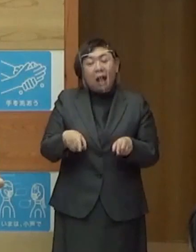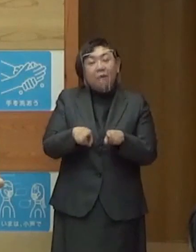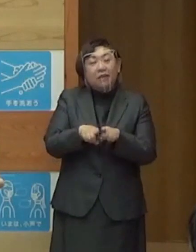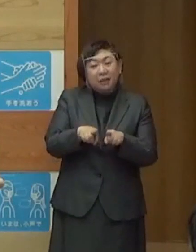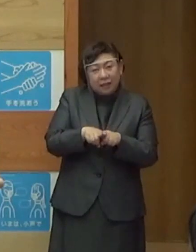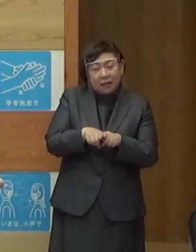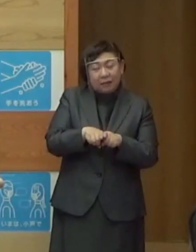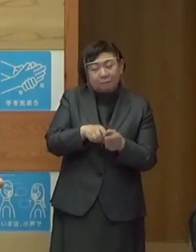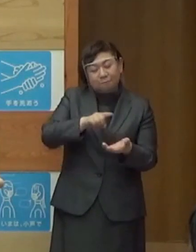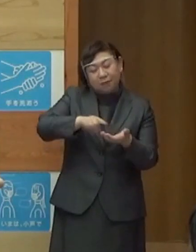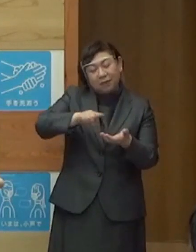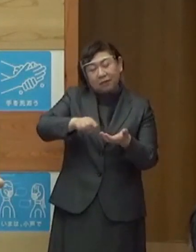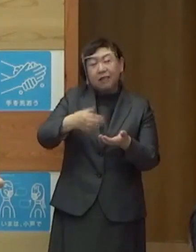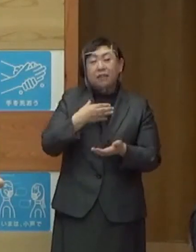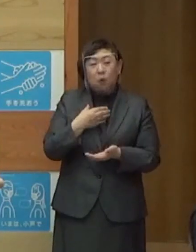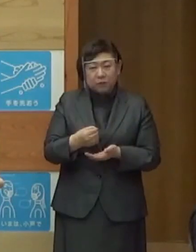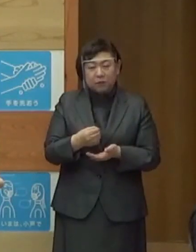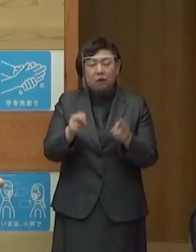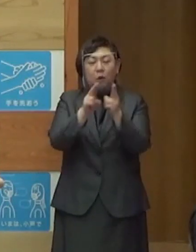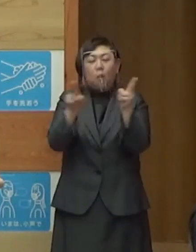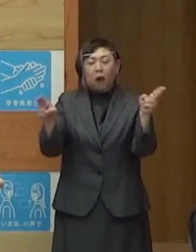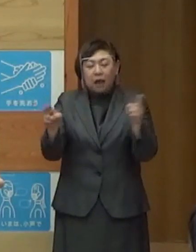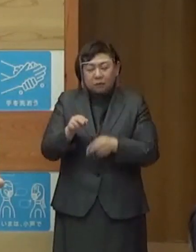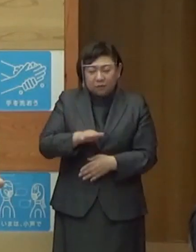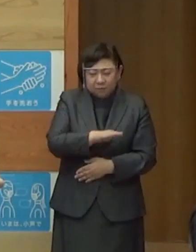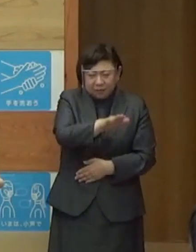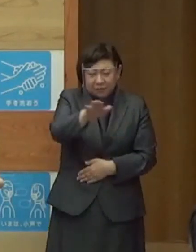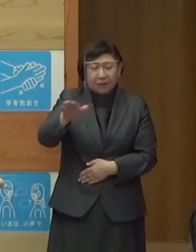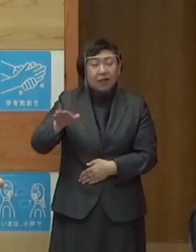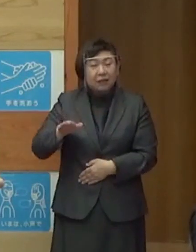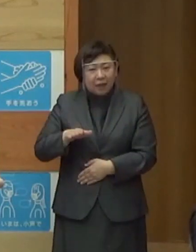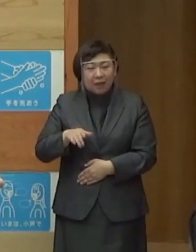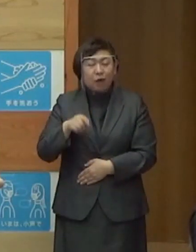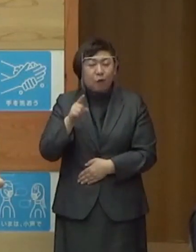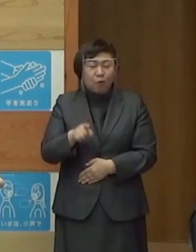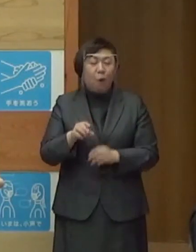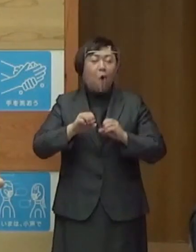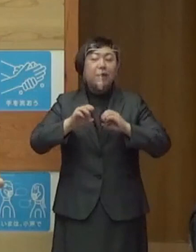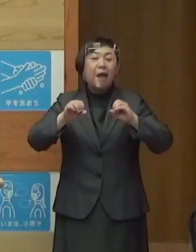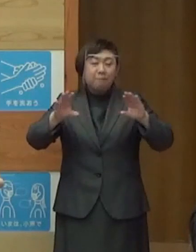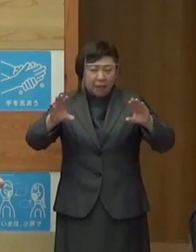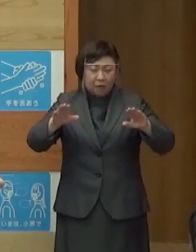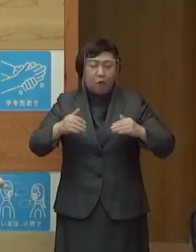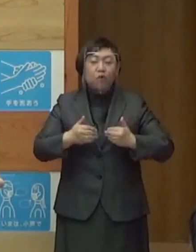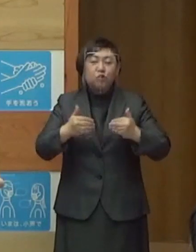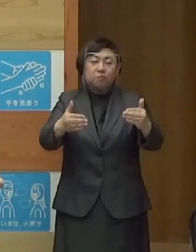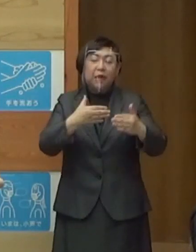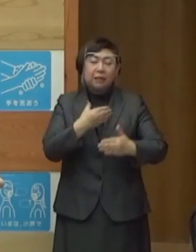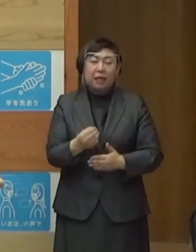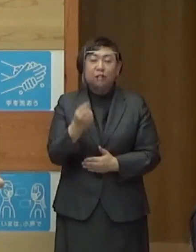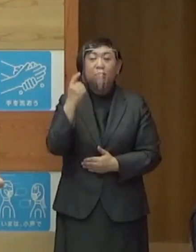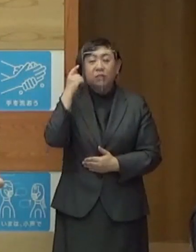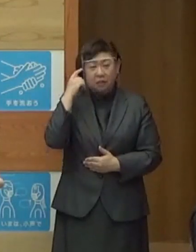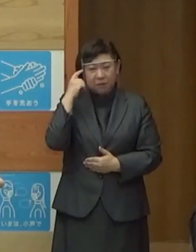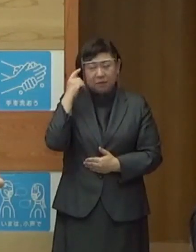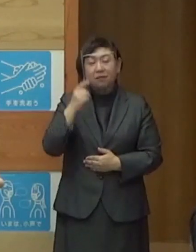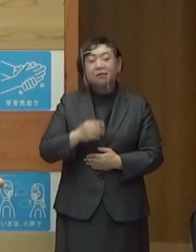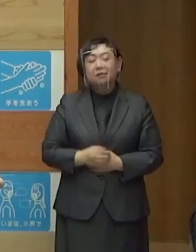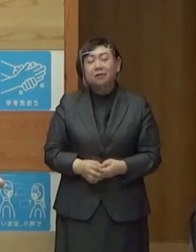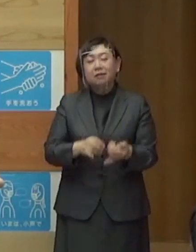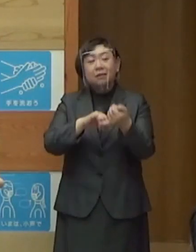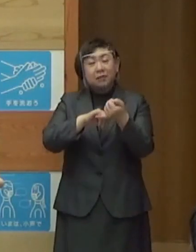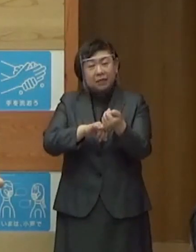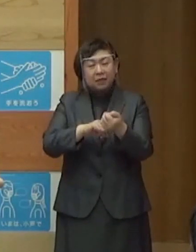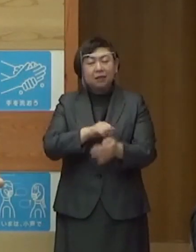信をしていただいて、北海道全体でこのキャンペーンを展開していきたいというふうに思ってますので、